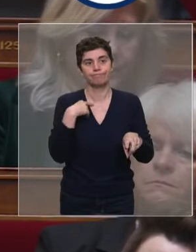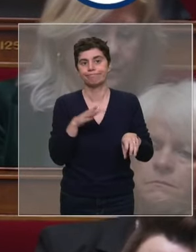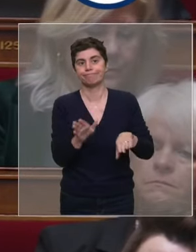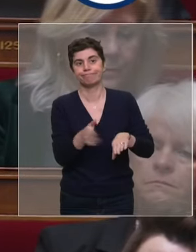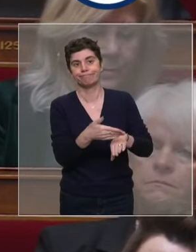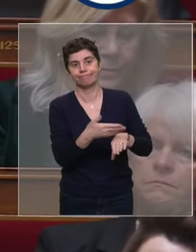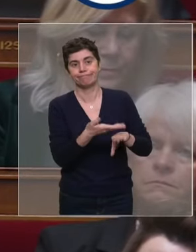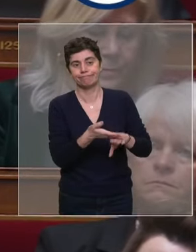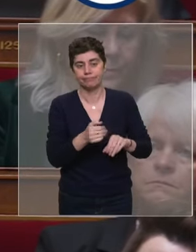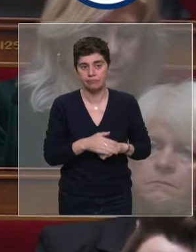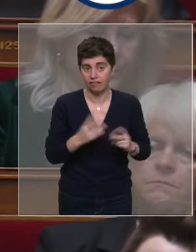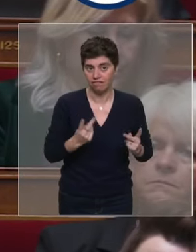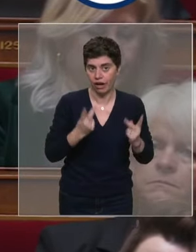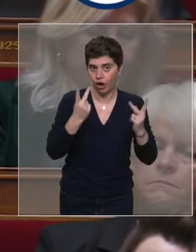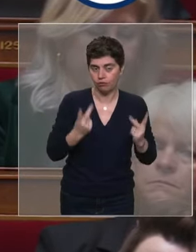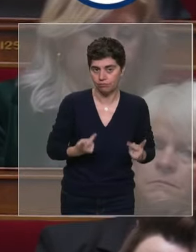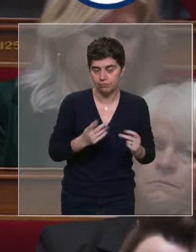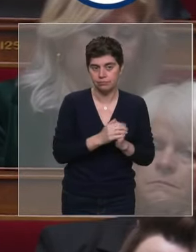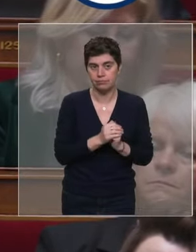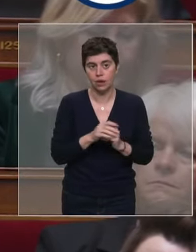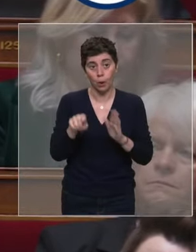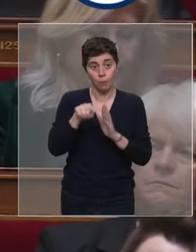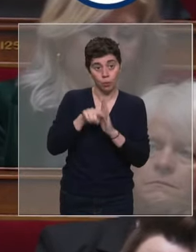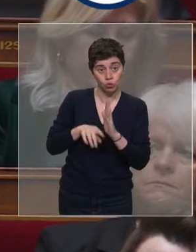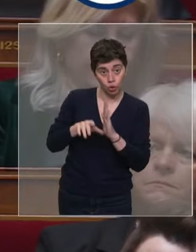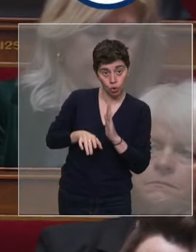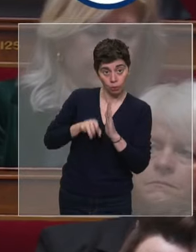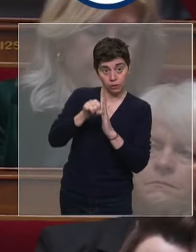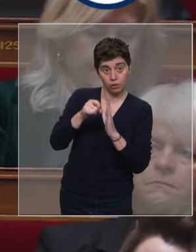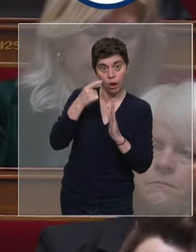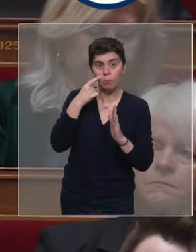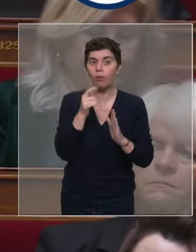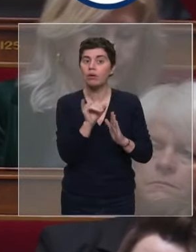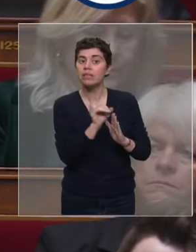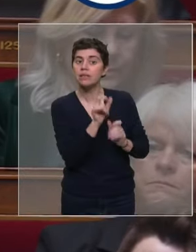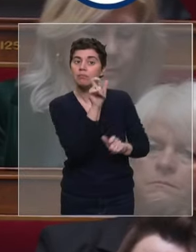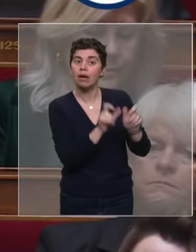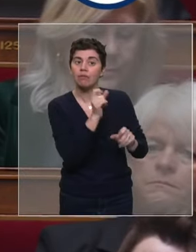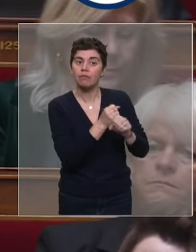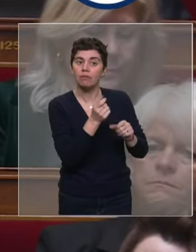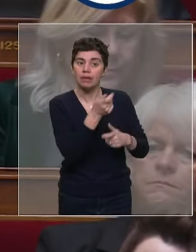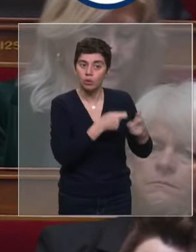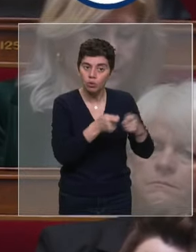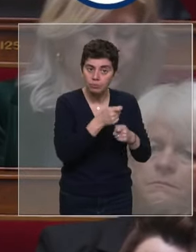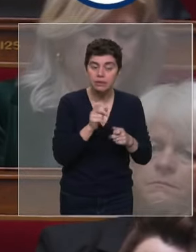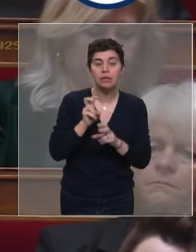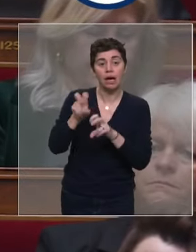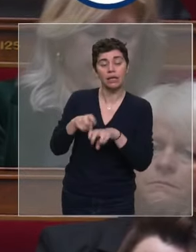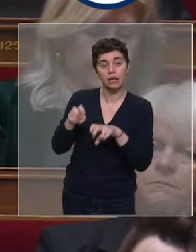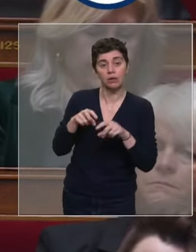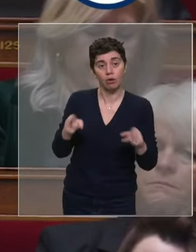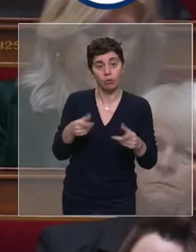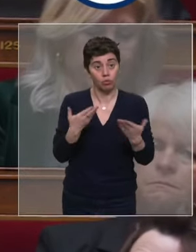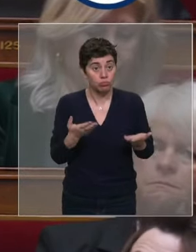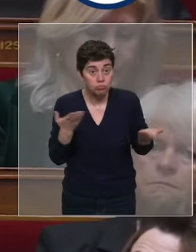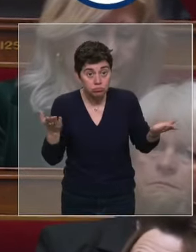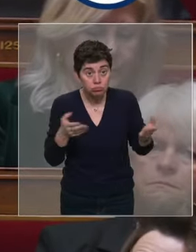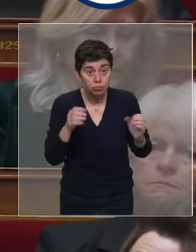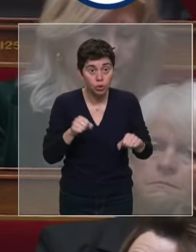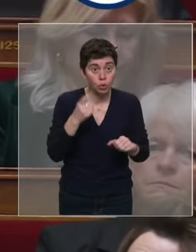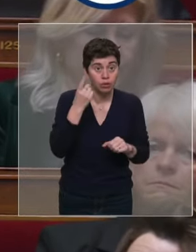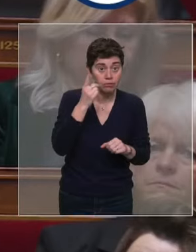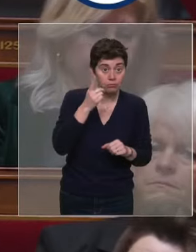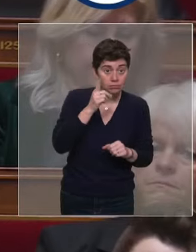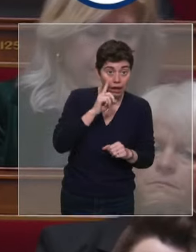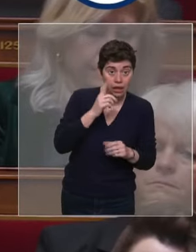aux défis que représentent ces mesures compensatoires, tant pour les acteurs économiques qu'agricoles, aujourd'hui à Dunkerque, demain à l'horizon du Havre,